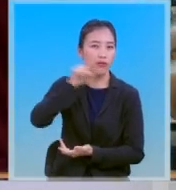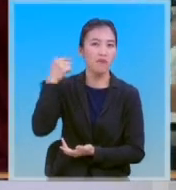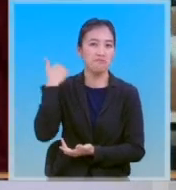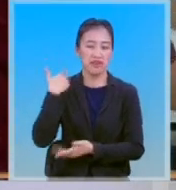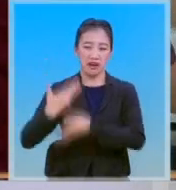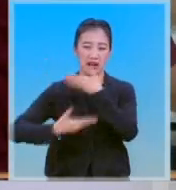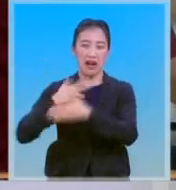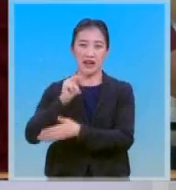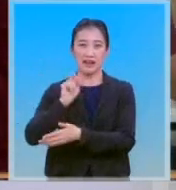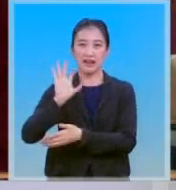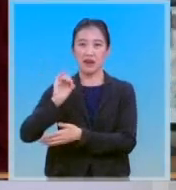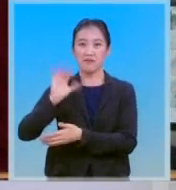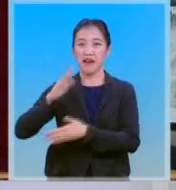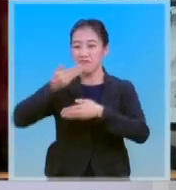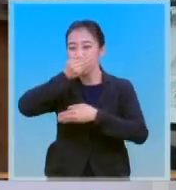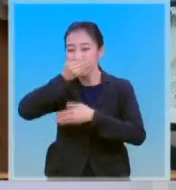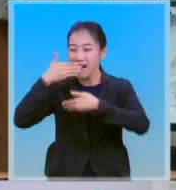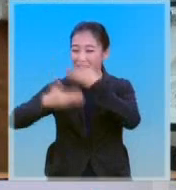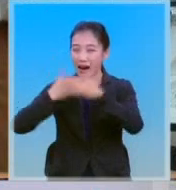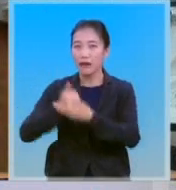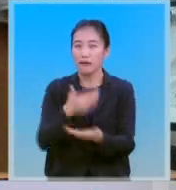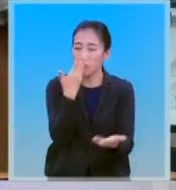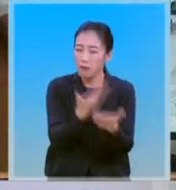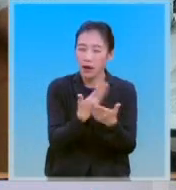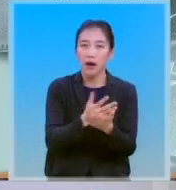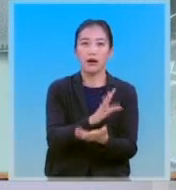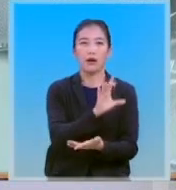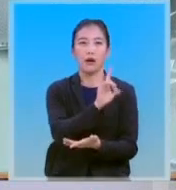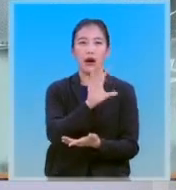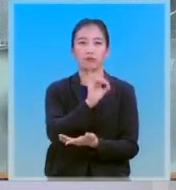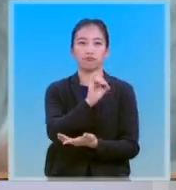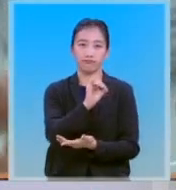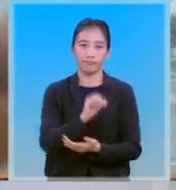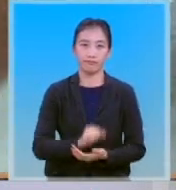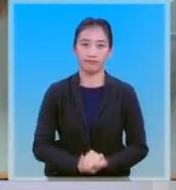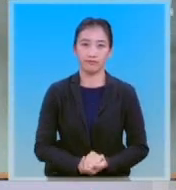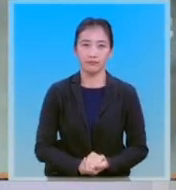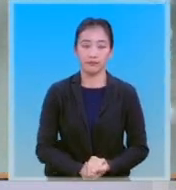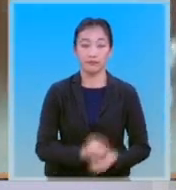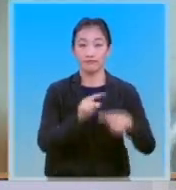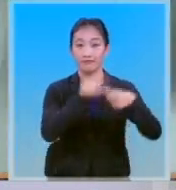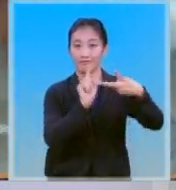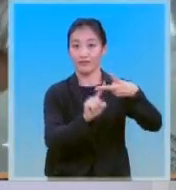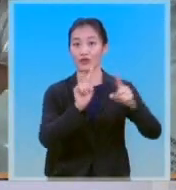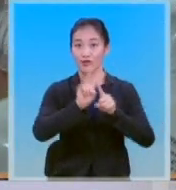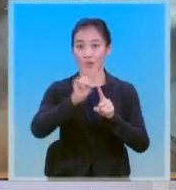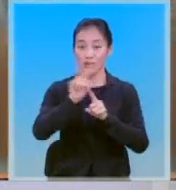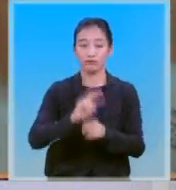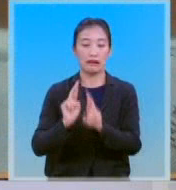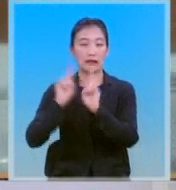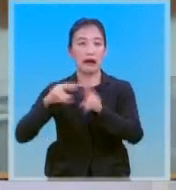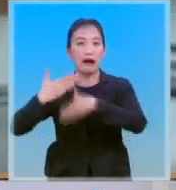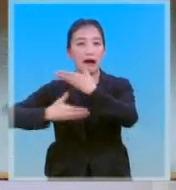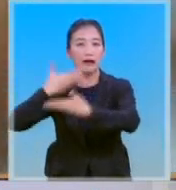า90บาทนะก็มองว่าอันนี้เป็นการฉวยโอกาสเอาเปรียบผู้บริโภคค่ะร้านที่2นะคะเป็นร้านขายยาย่านอนุสาว